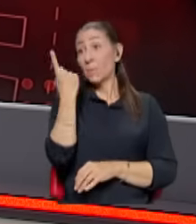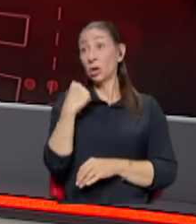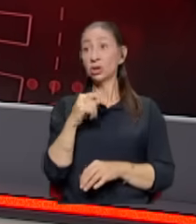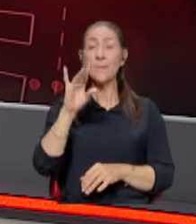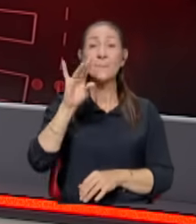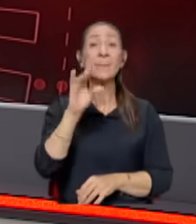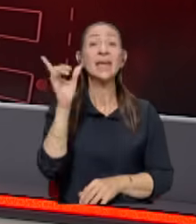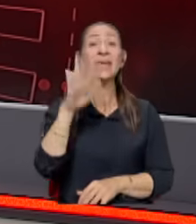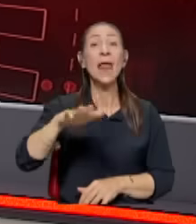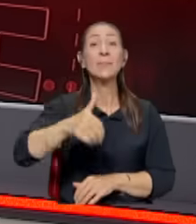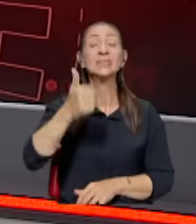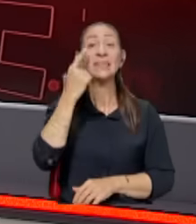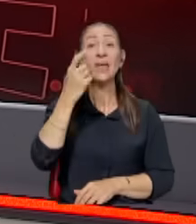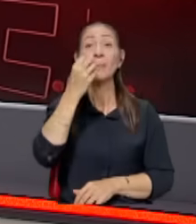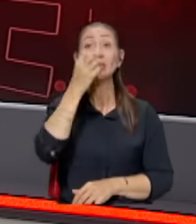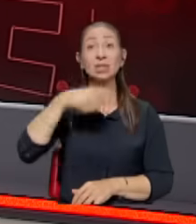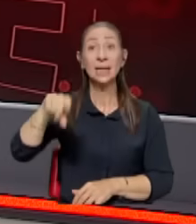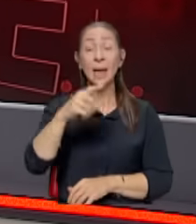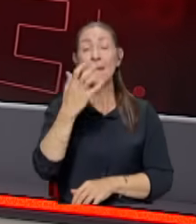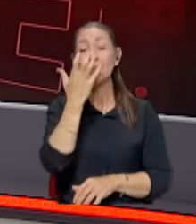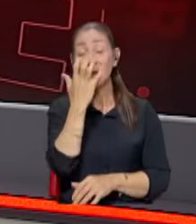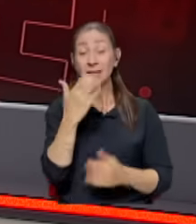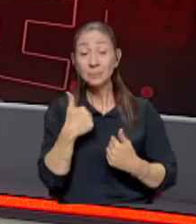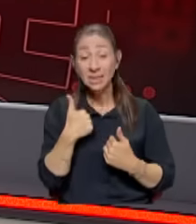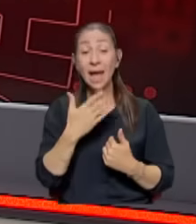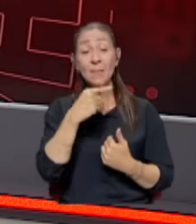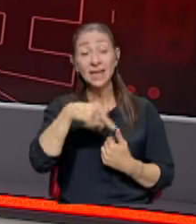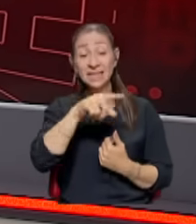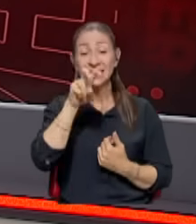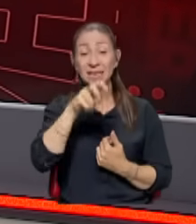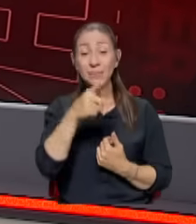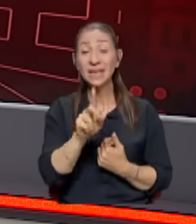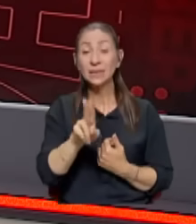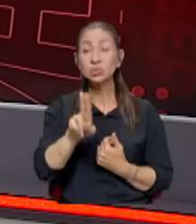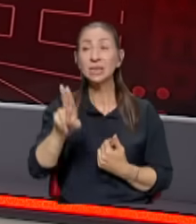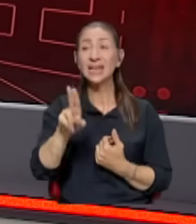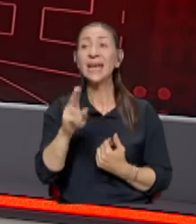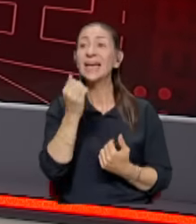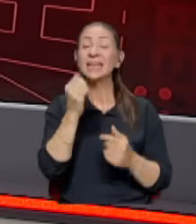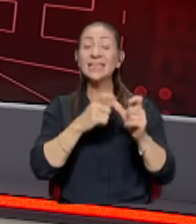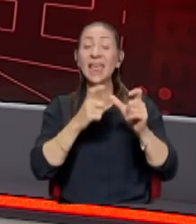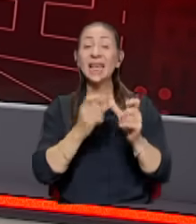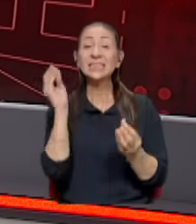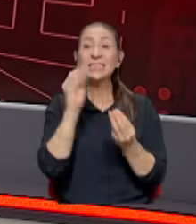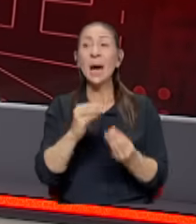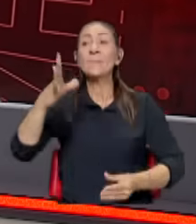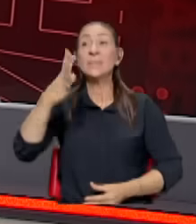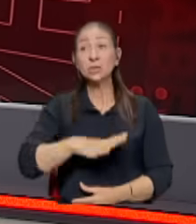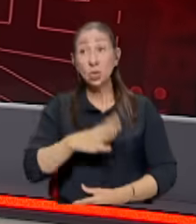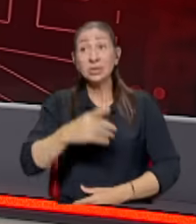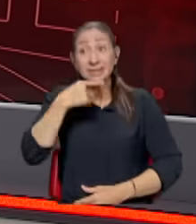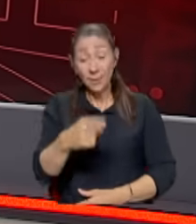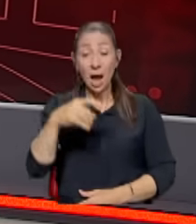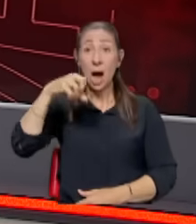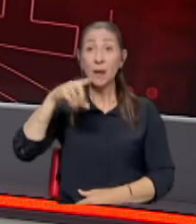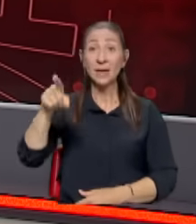MHP Genel Başkanı Devlet Bahçeli'nin beklentimiz emekliye de 8077 liralık seyyanen zamdır açıklamasına